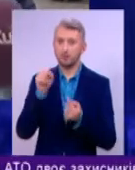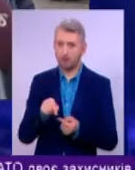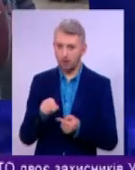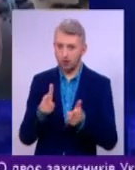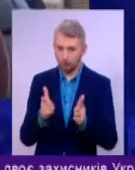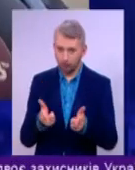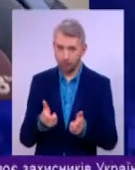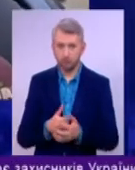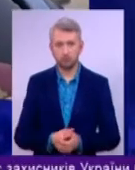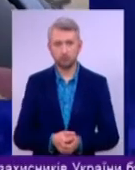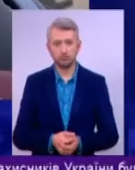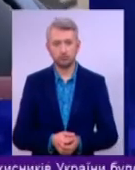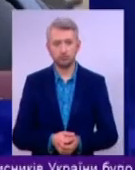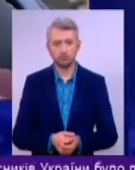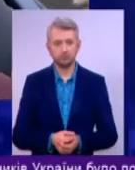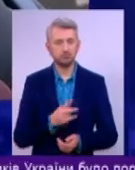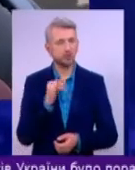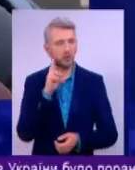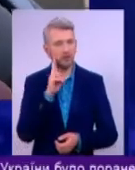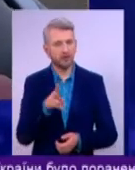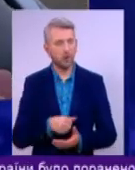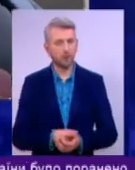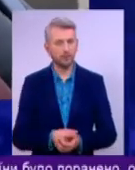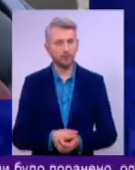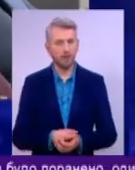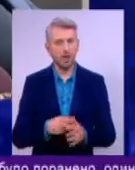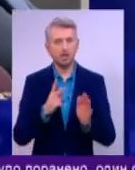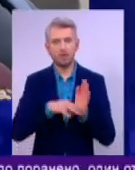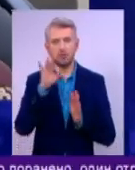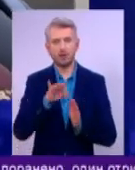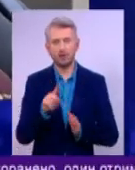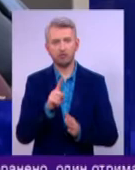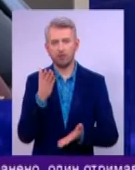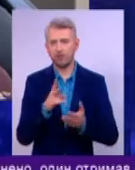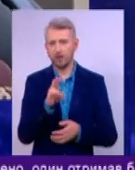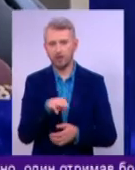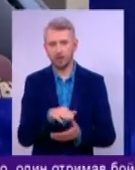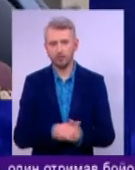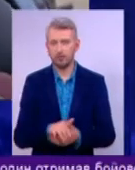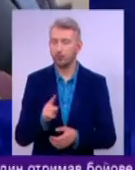б? Ну, не знаю. 70%, що, мабуть, ні.